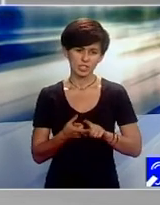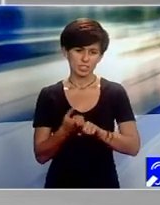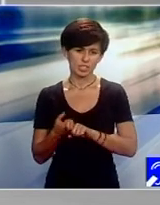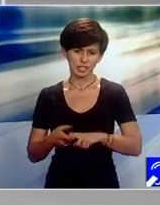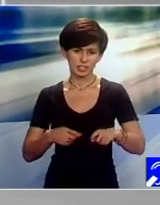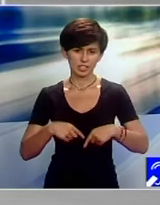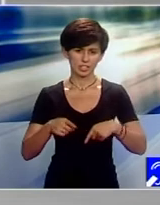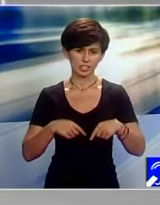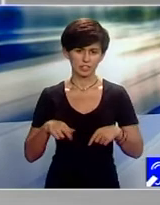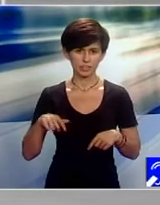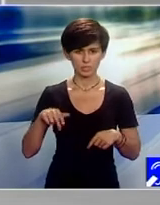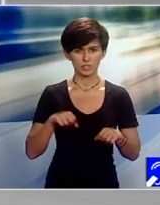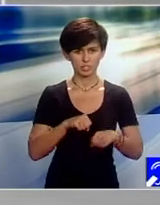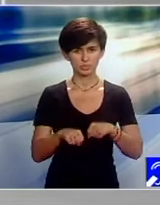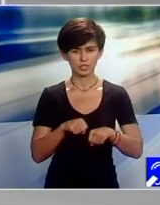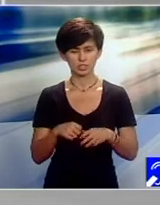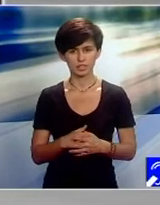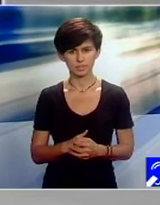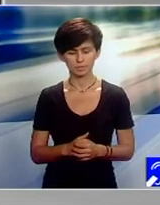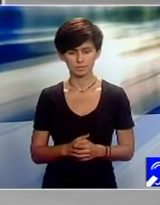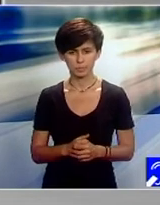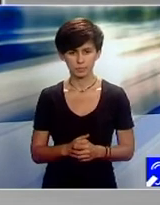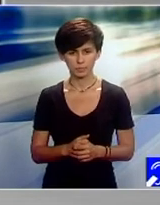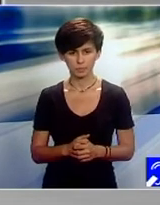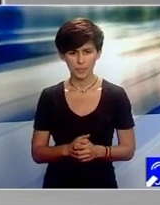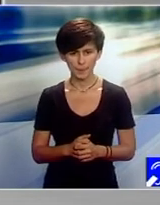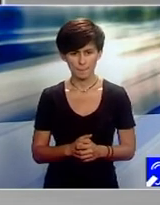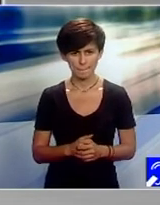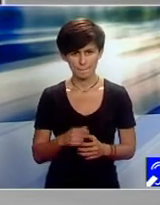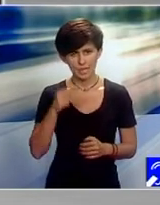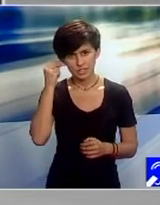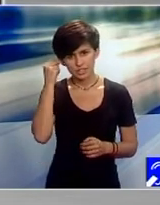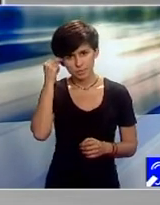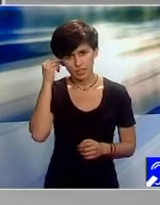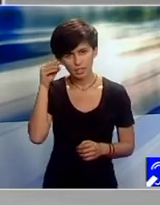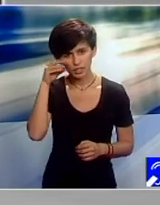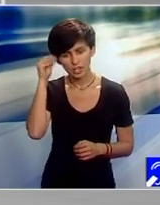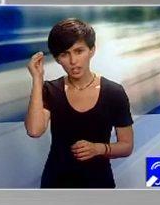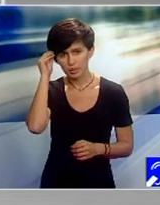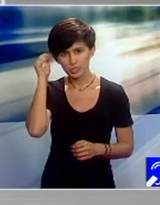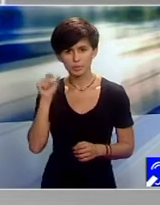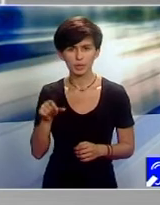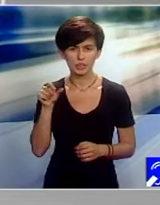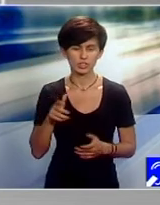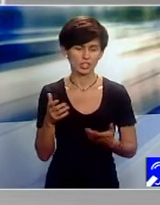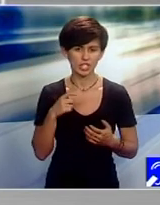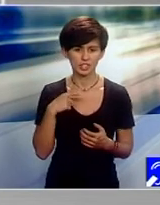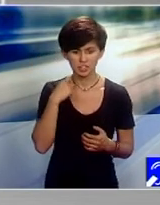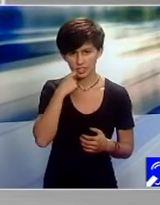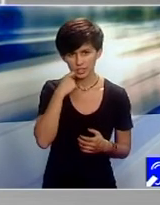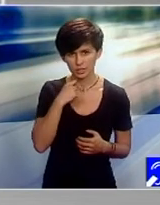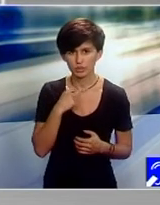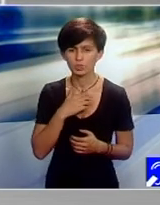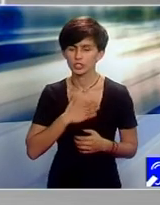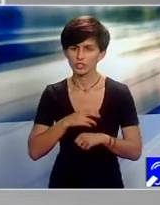public, pietonal și bicicletă. Acum, pe final de discuție, să le amintim telespectatorilor noștri care poate trec prin Cluj-Napoca, sunt din Cluj-Napoca și și-ar dori